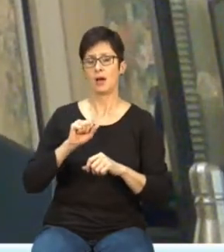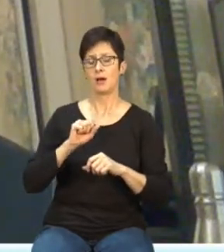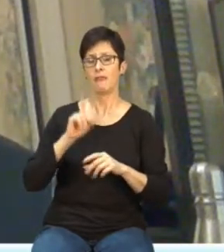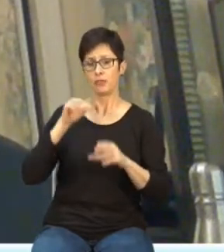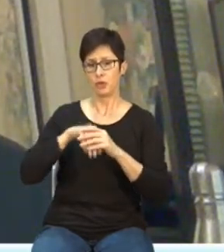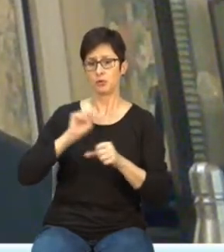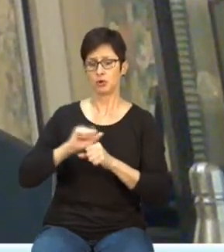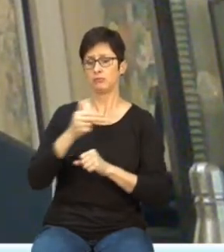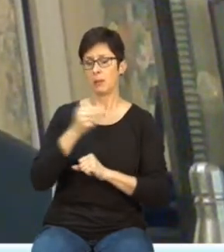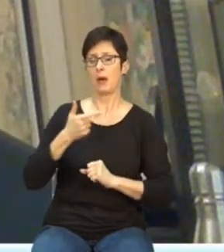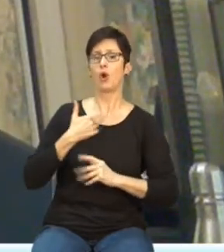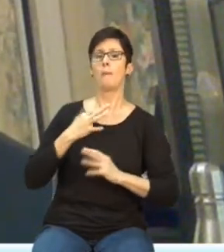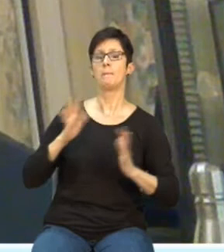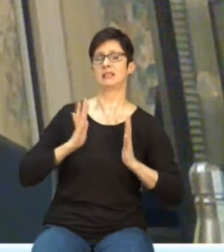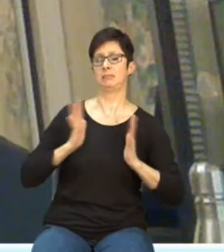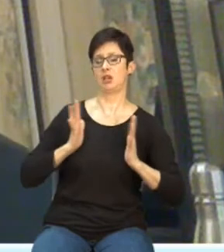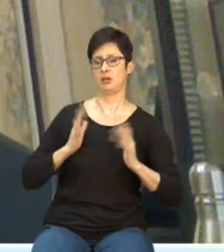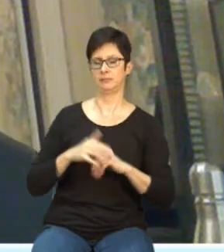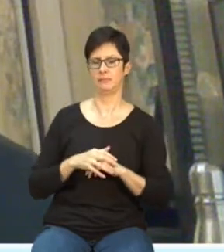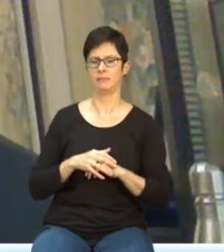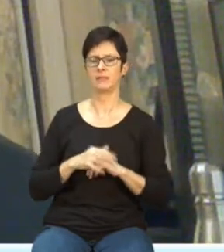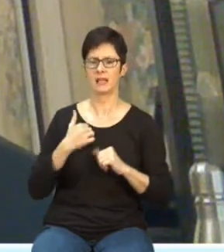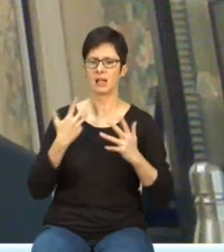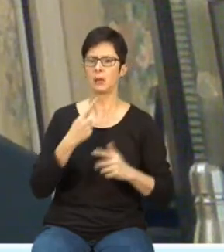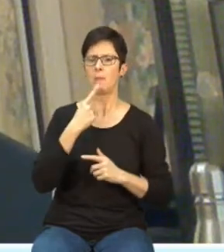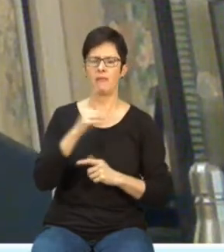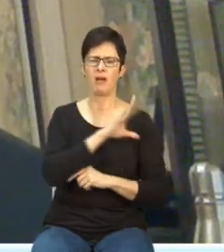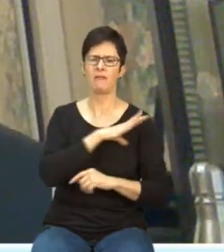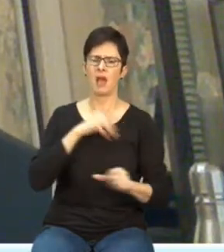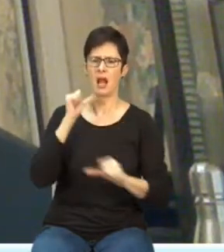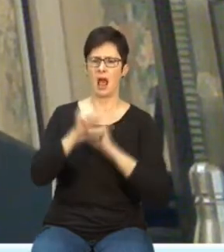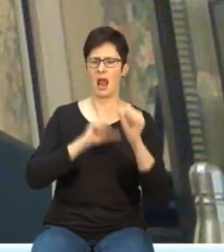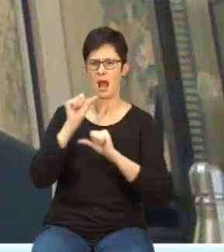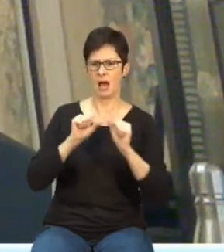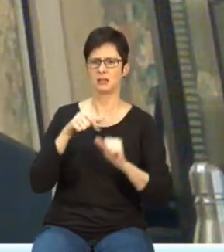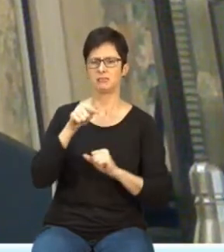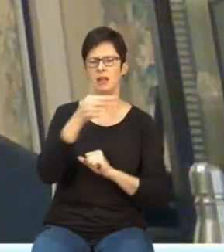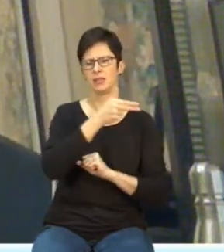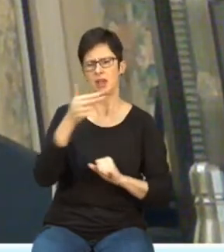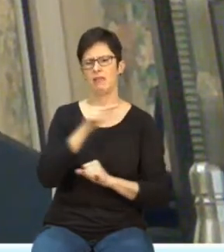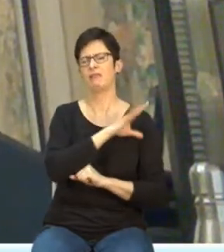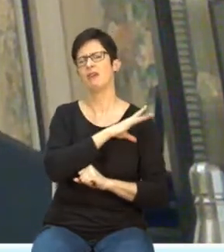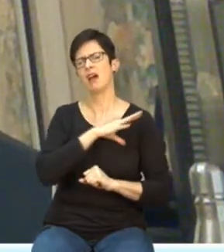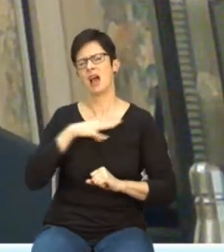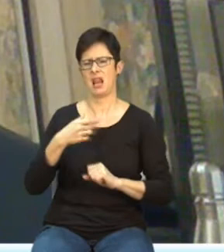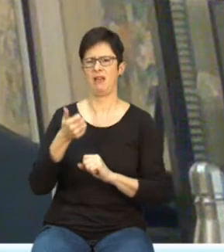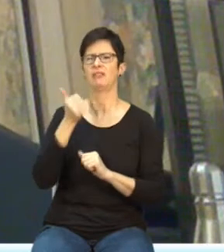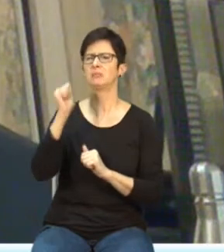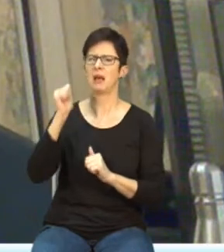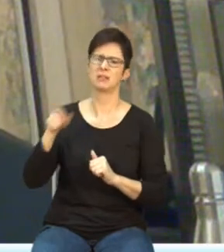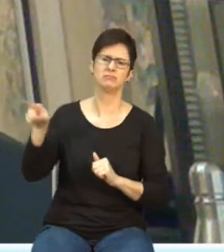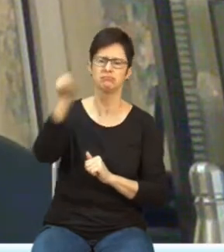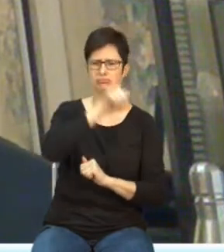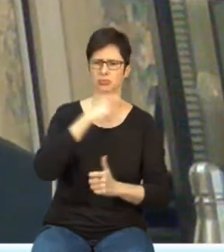to co powiedzieć tutaj to to że przez wiele lat pracę w tym aspekcie prowadziło wiele od wielu specjalistów